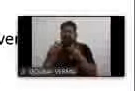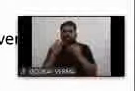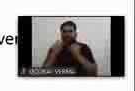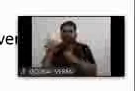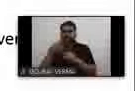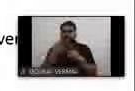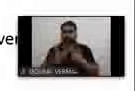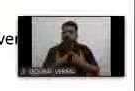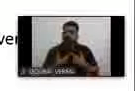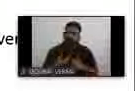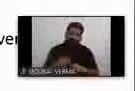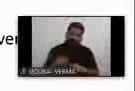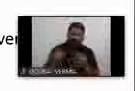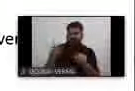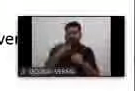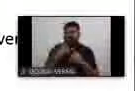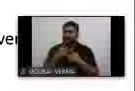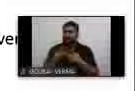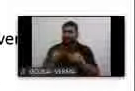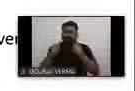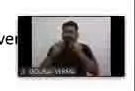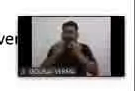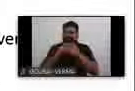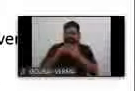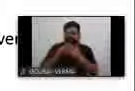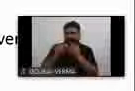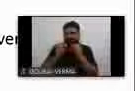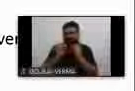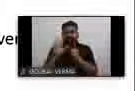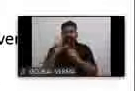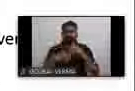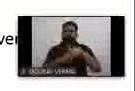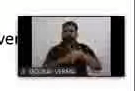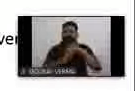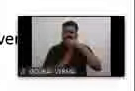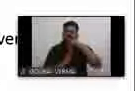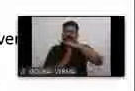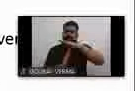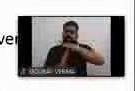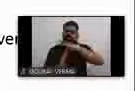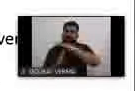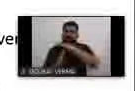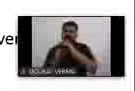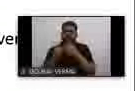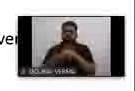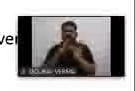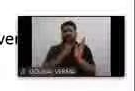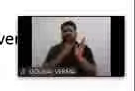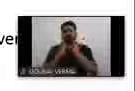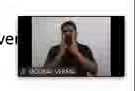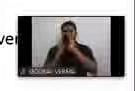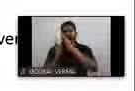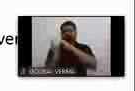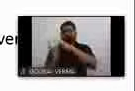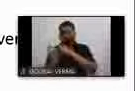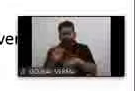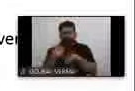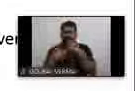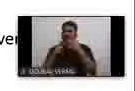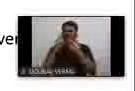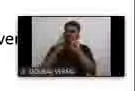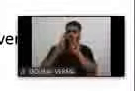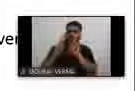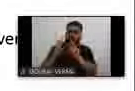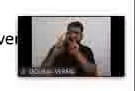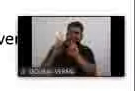गेट द प्रॉपर results. इसलिए आपको breaks देना पड़ेगा. You have to give intermittent breaks and then do the assessment.